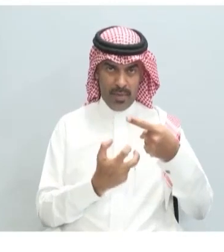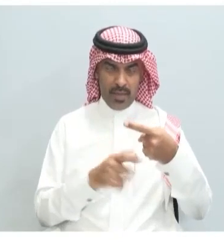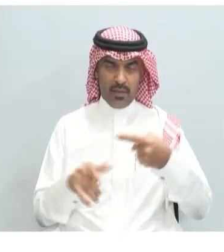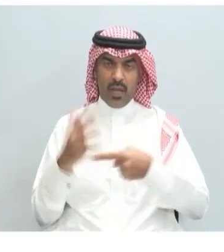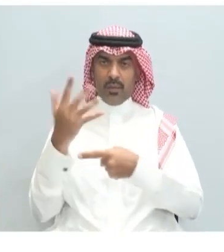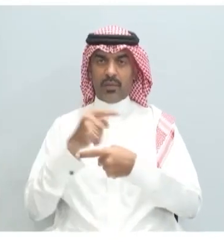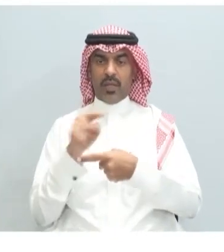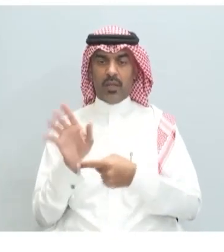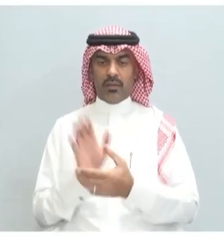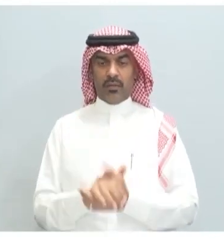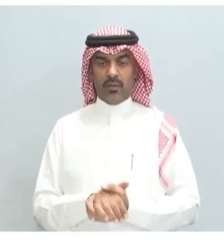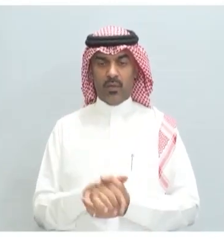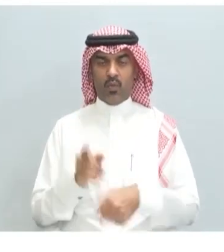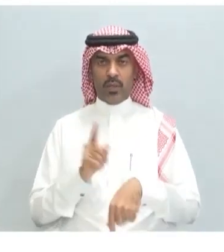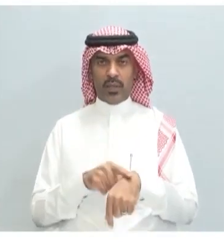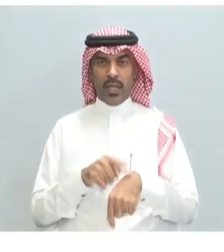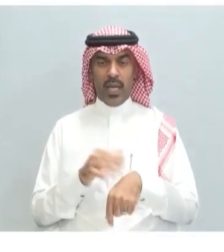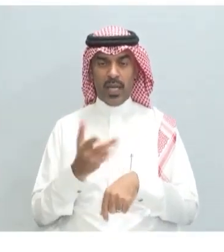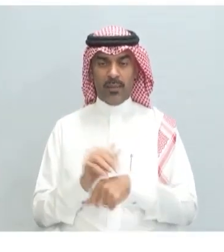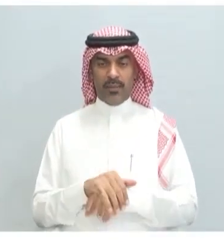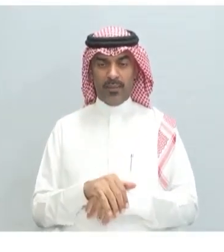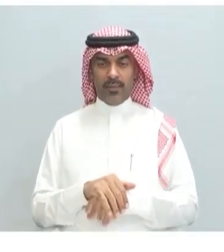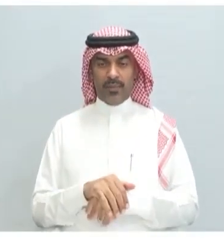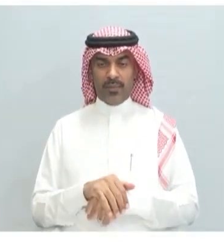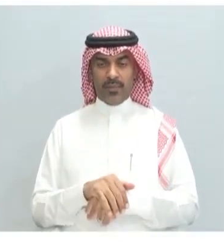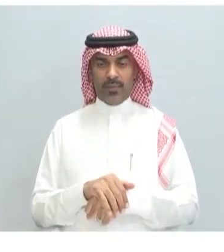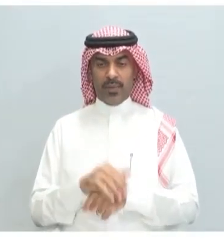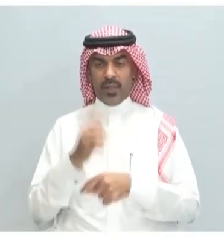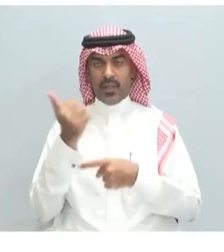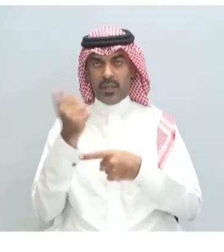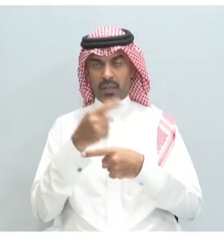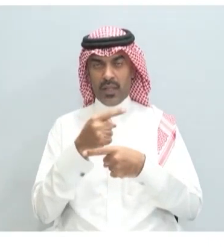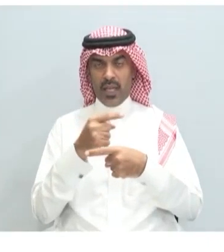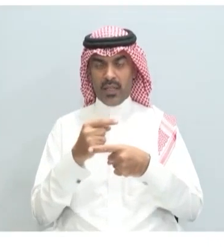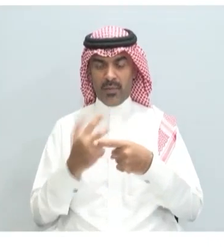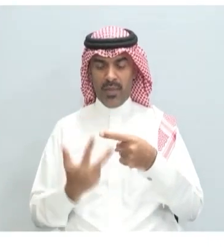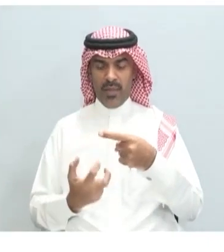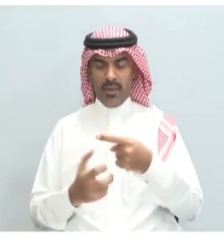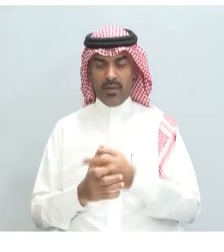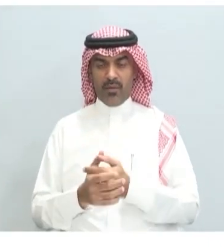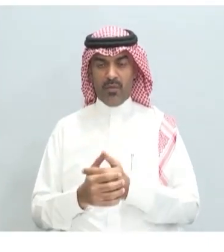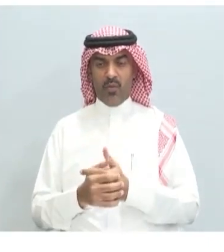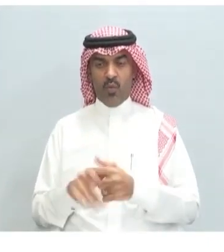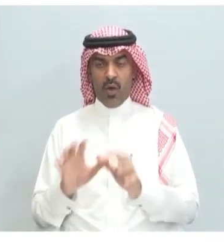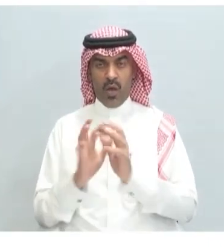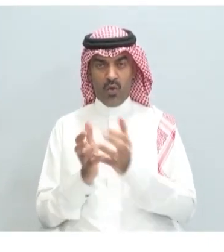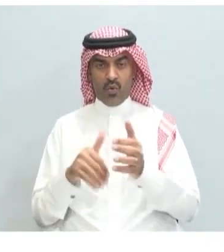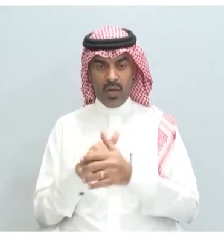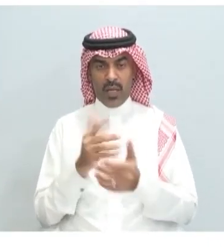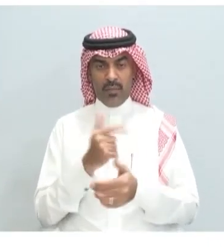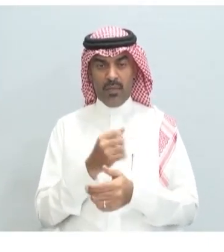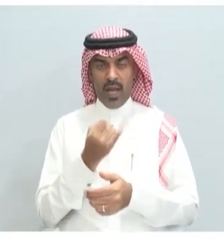اصل 80 والساعه عندك 16 من اصل 80 والكره عندك